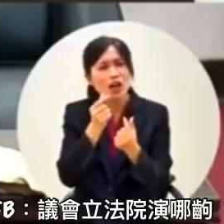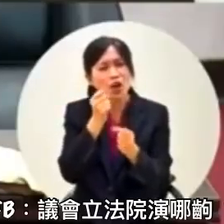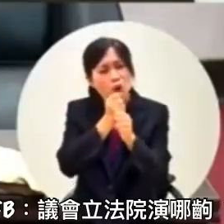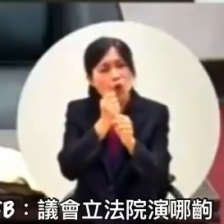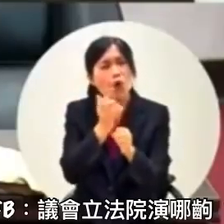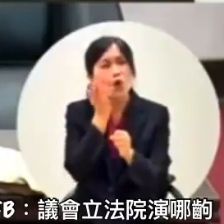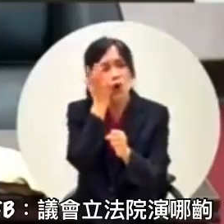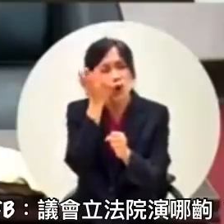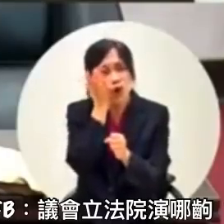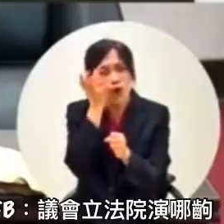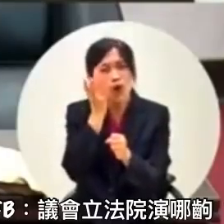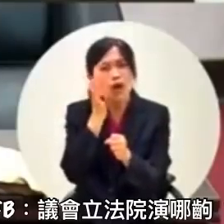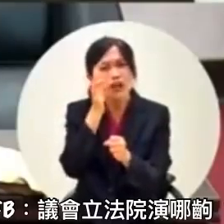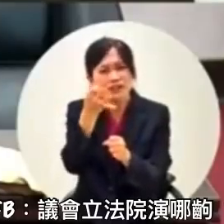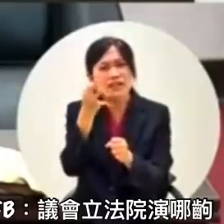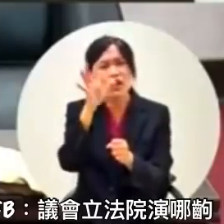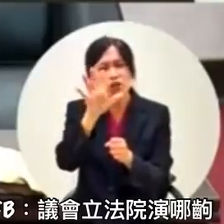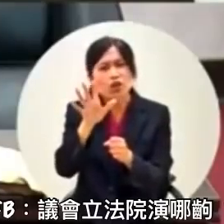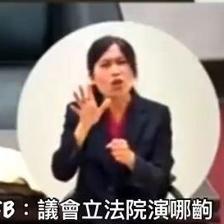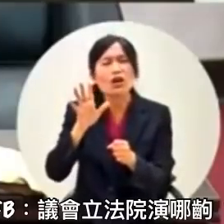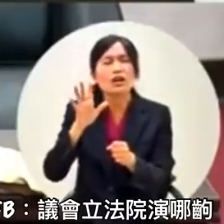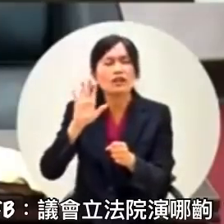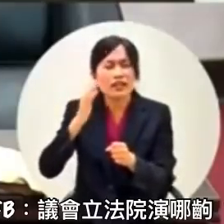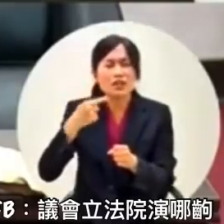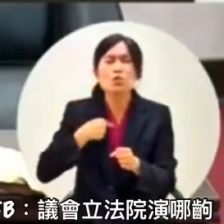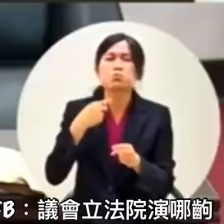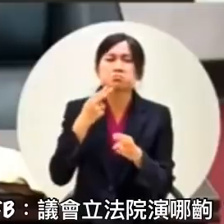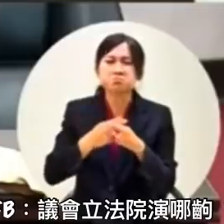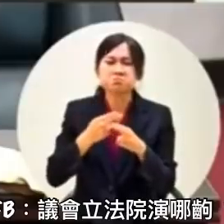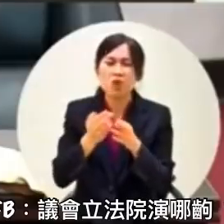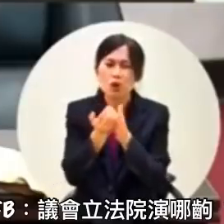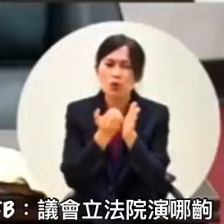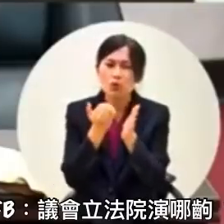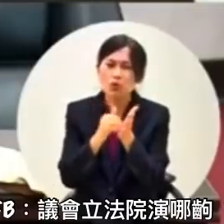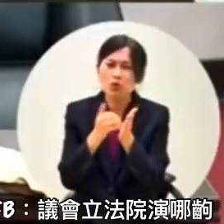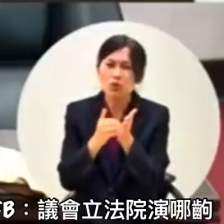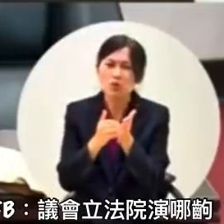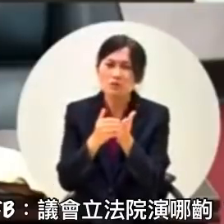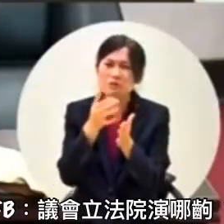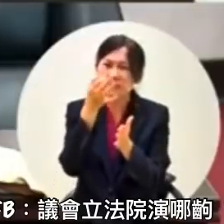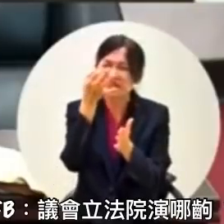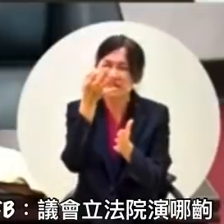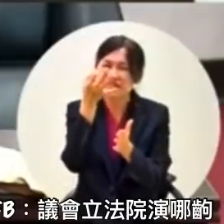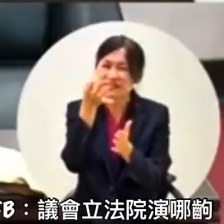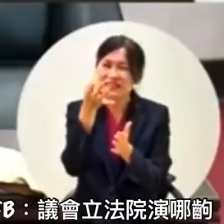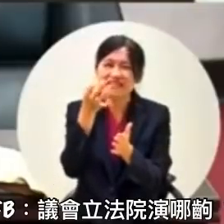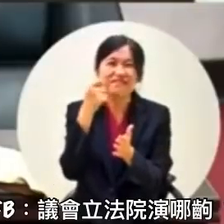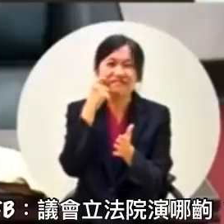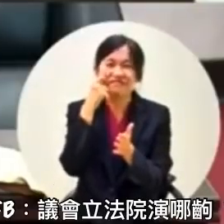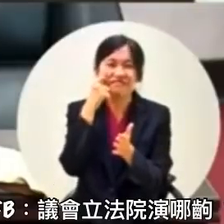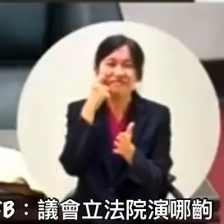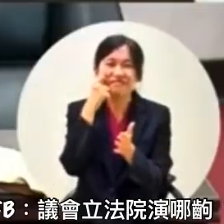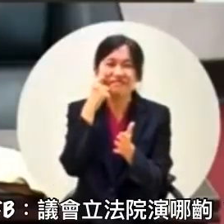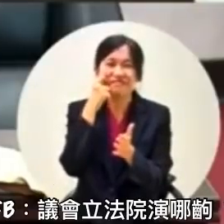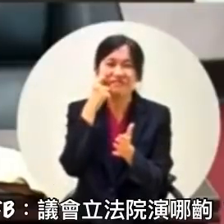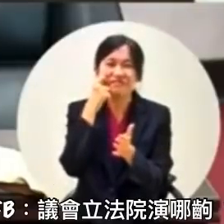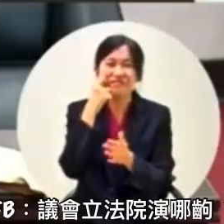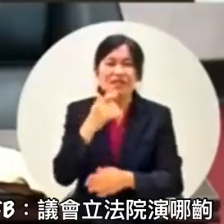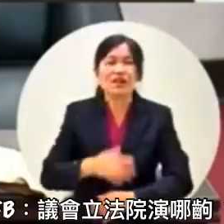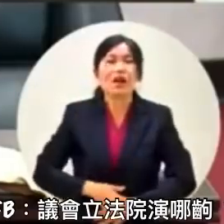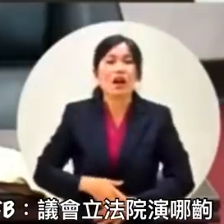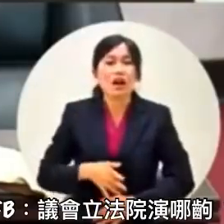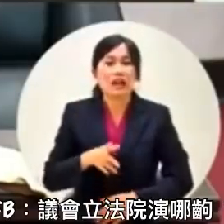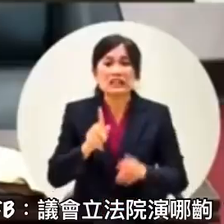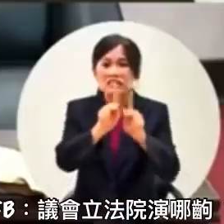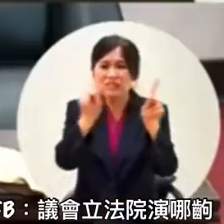钱，可是我相信一定有很多的预算没办法到位，还是钱的问题。那这些债务我想市民朋